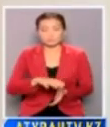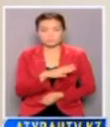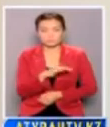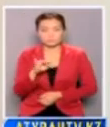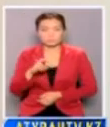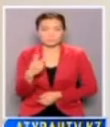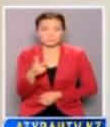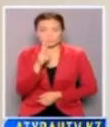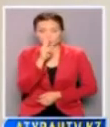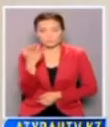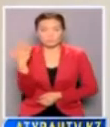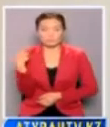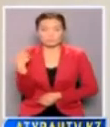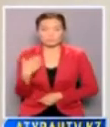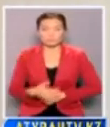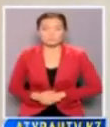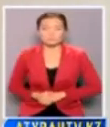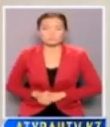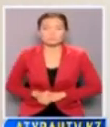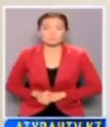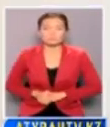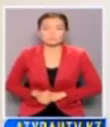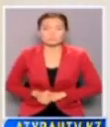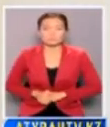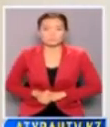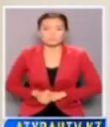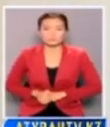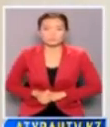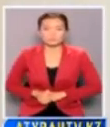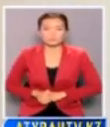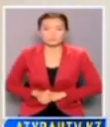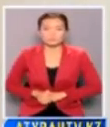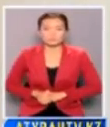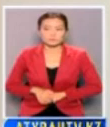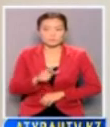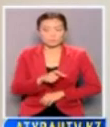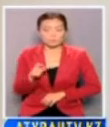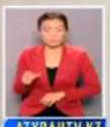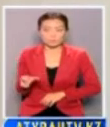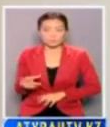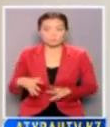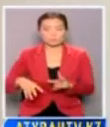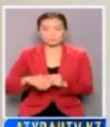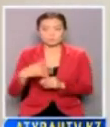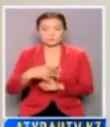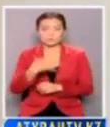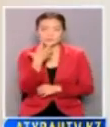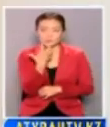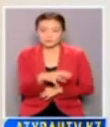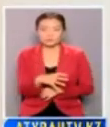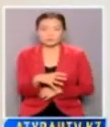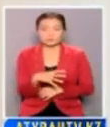айында, бір 2-3 жыл бұрын. Клиенттермен барамыз. Мен қараңыз, адам деген пенде, 40 градус